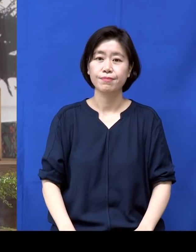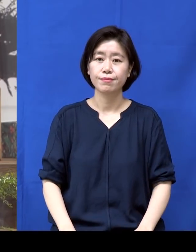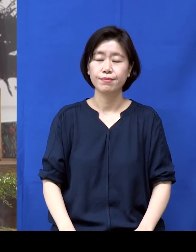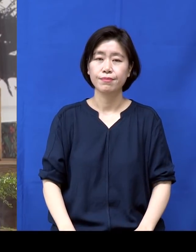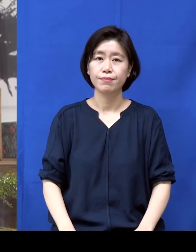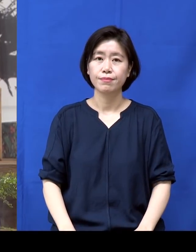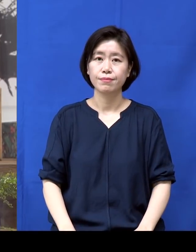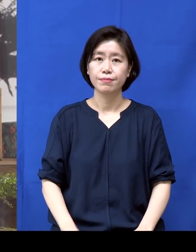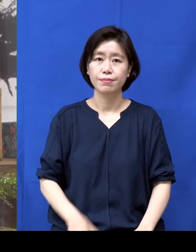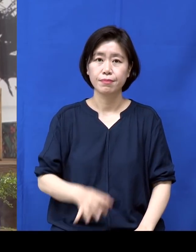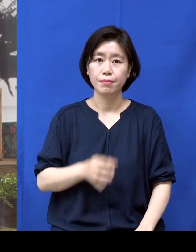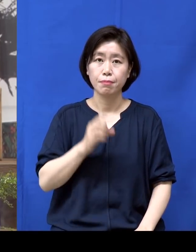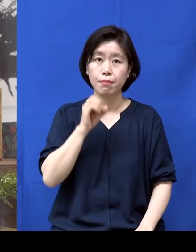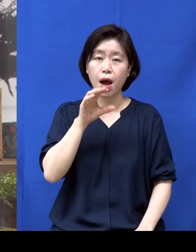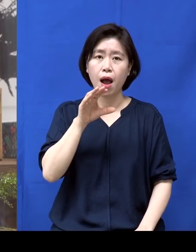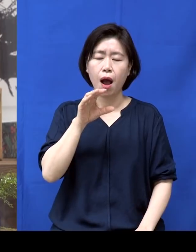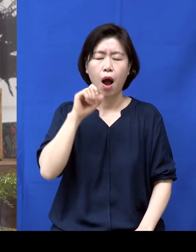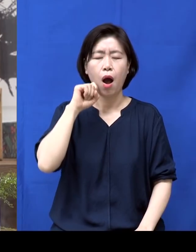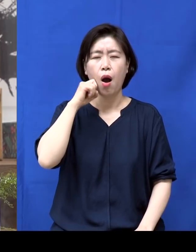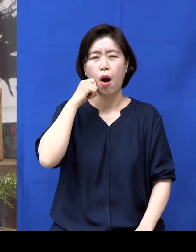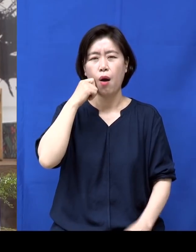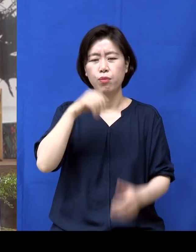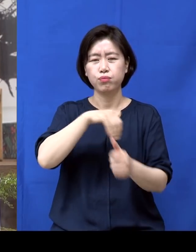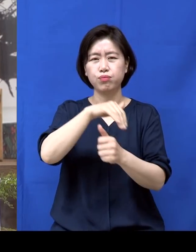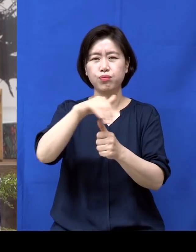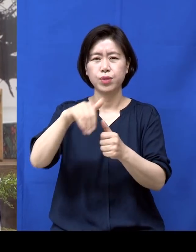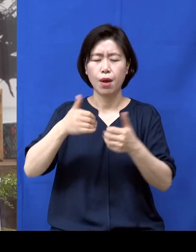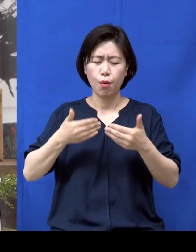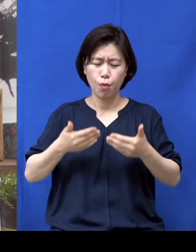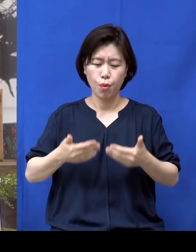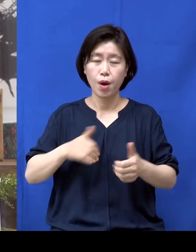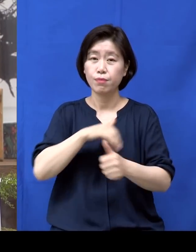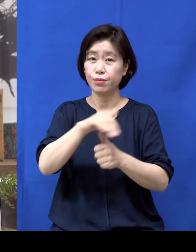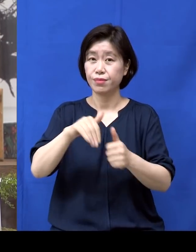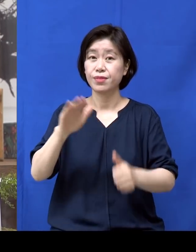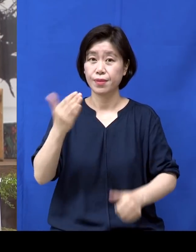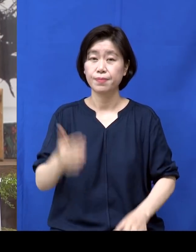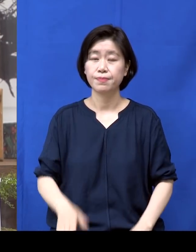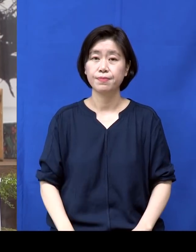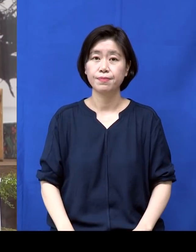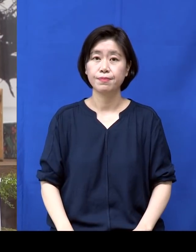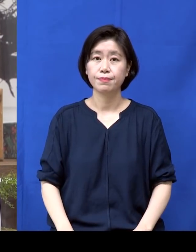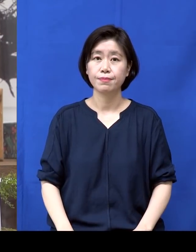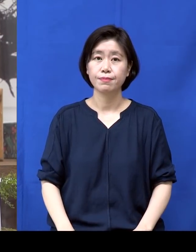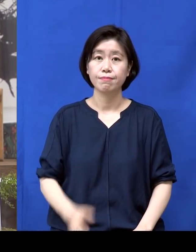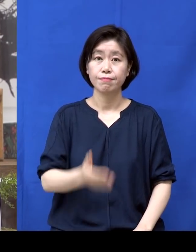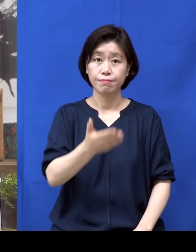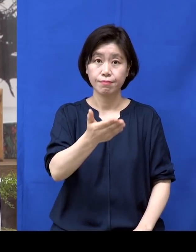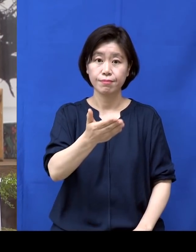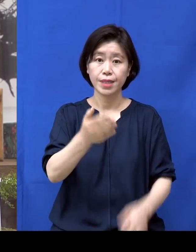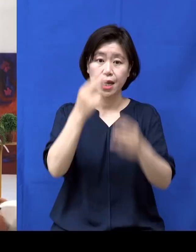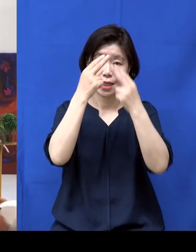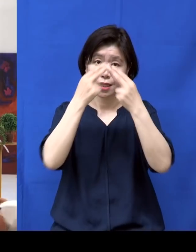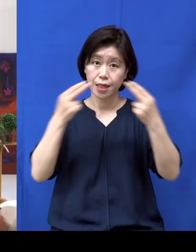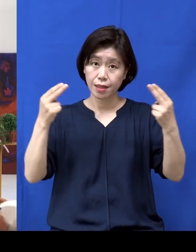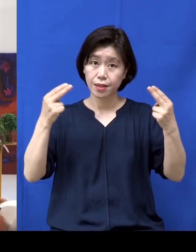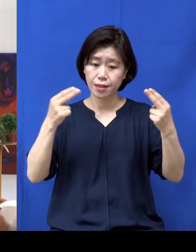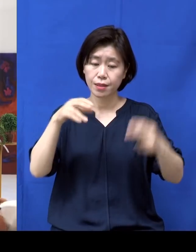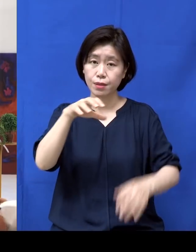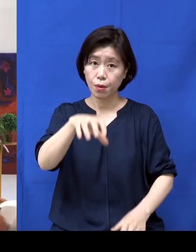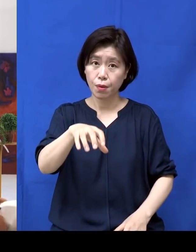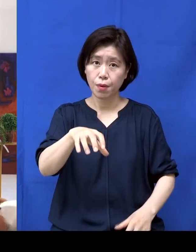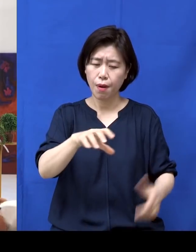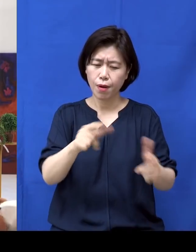한마디 꺼내기조차 어려운 그런 분위기 속에서 진행이 되는데 진행을 하시면서 오히려 그 모습이 아름답게